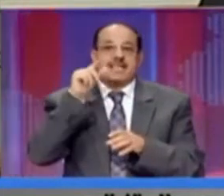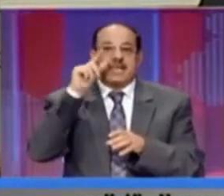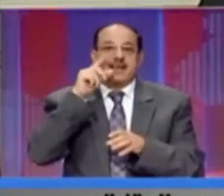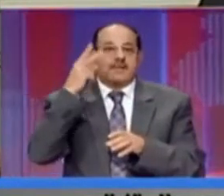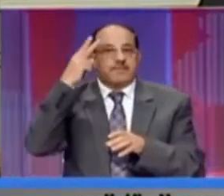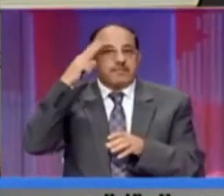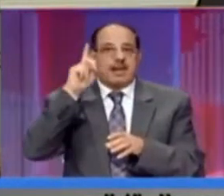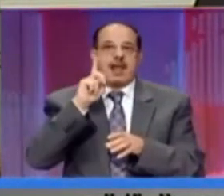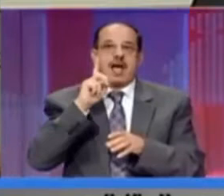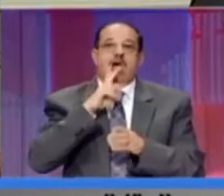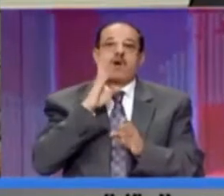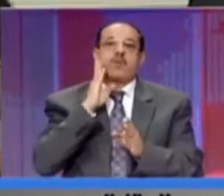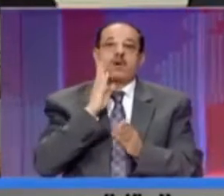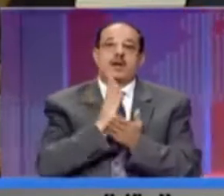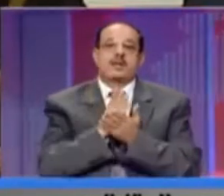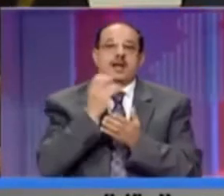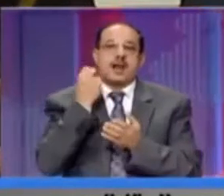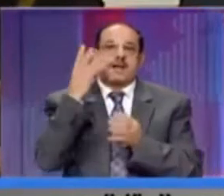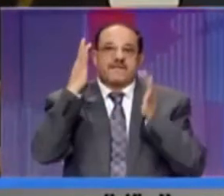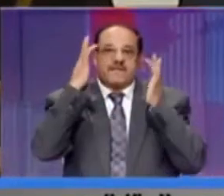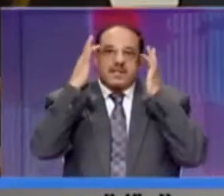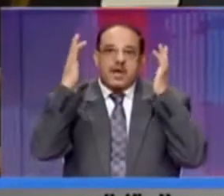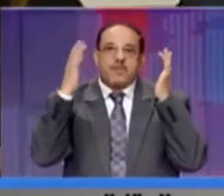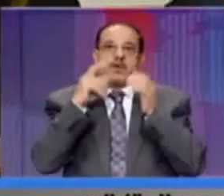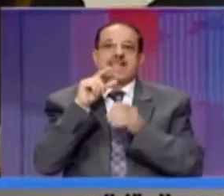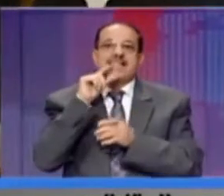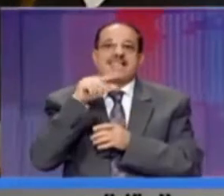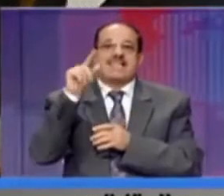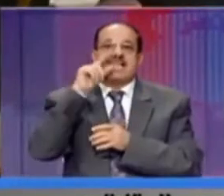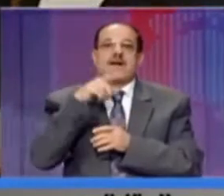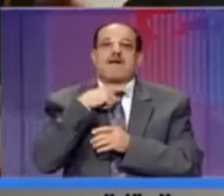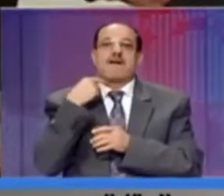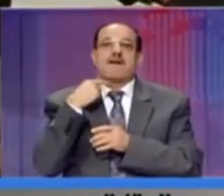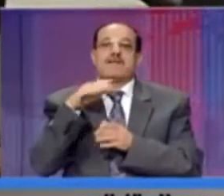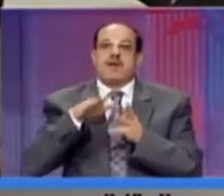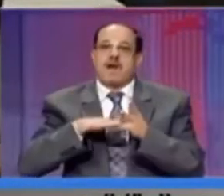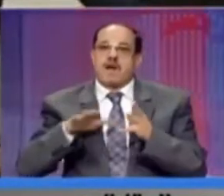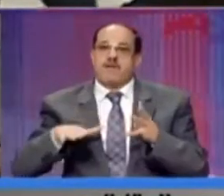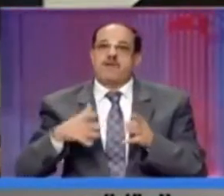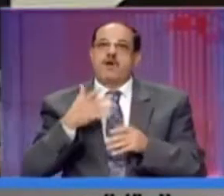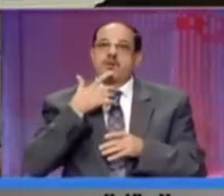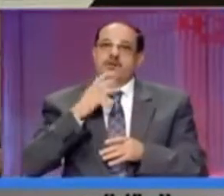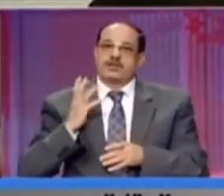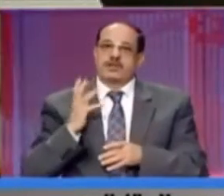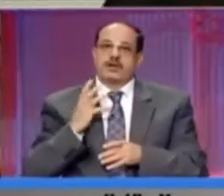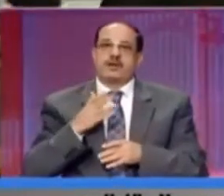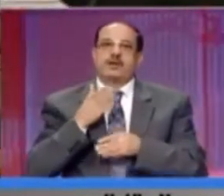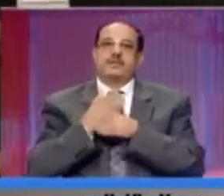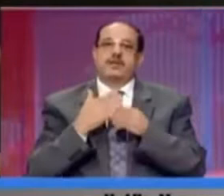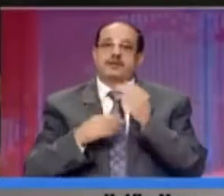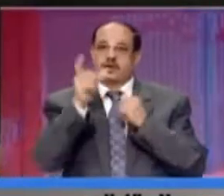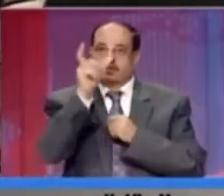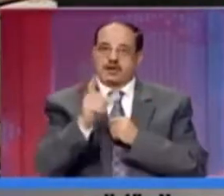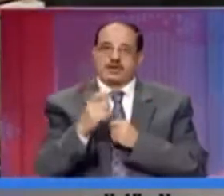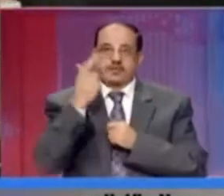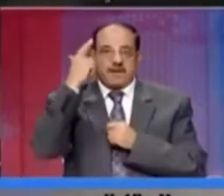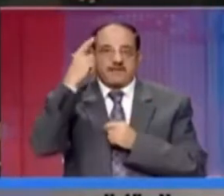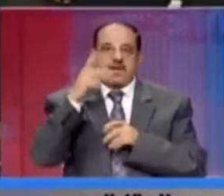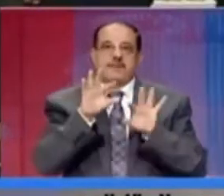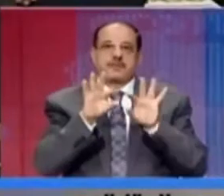بالدين وزيادة الوعي الديني، خاصة في قطاع الناشئين والعمل على بناء الشخصية الوطنية،